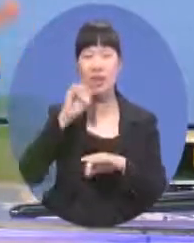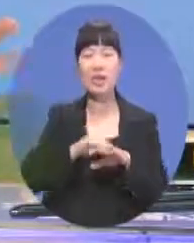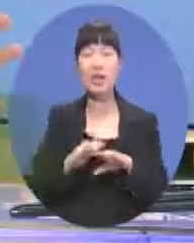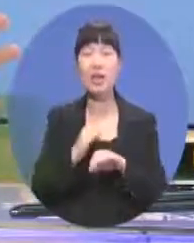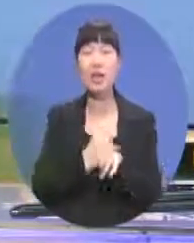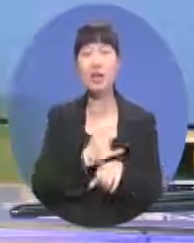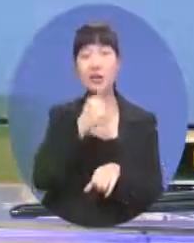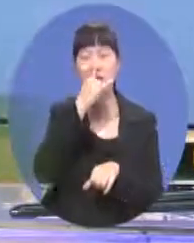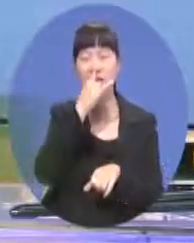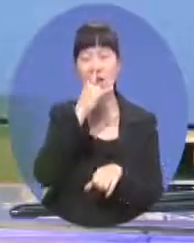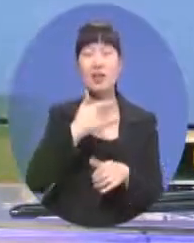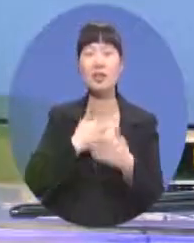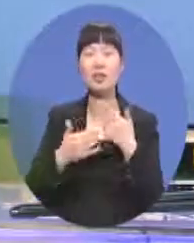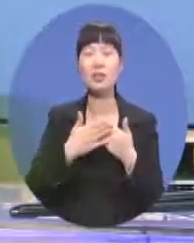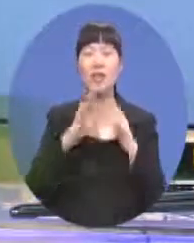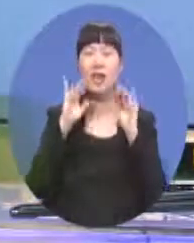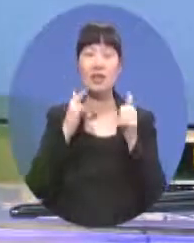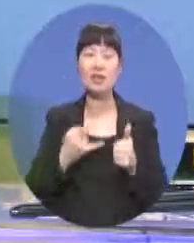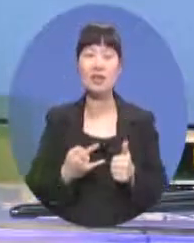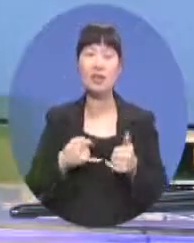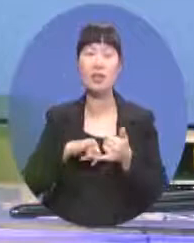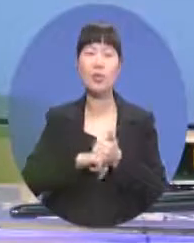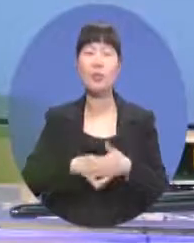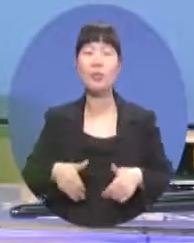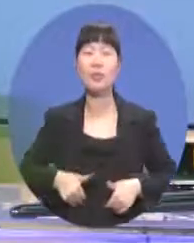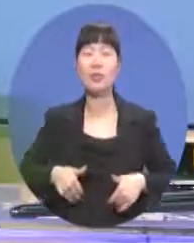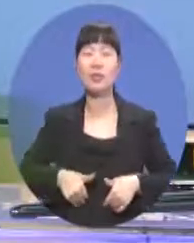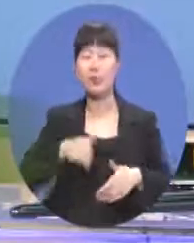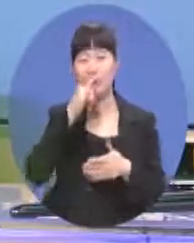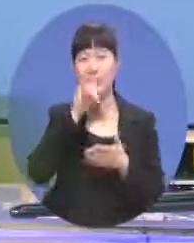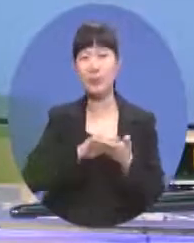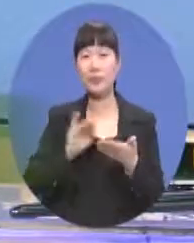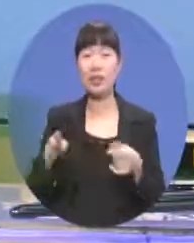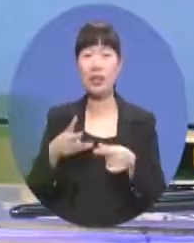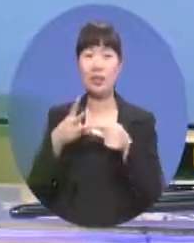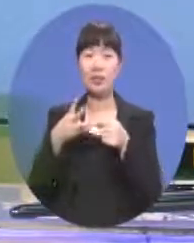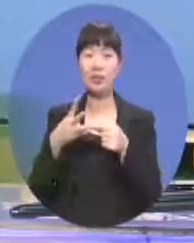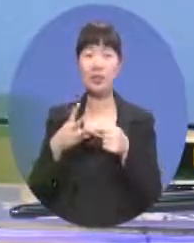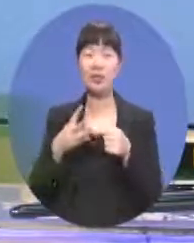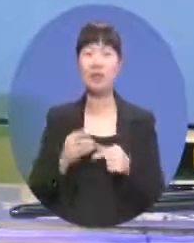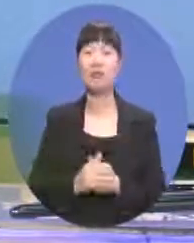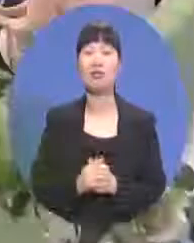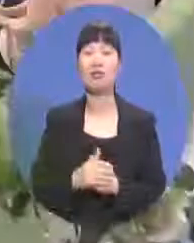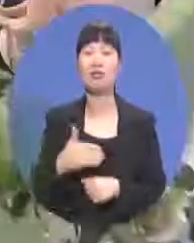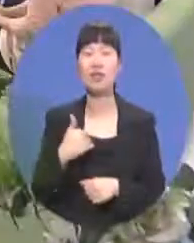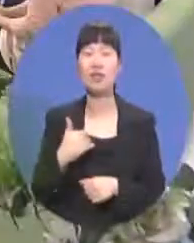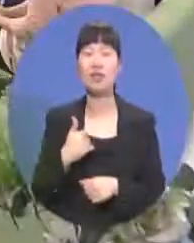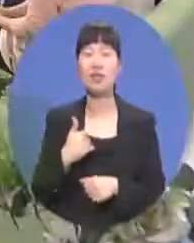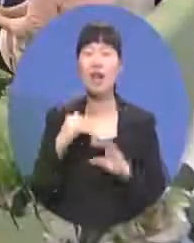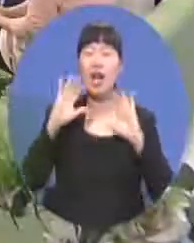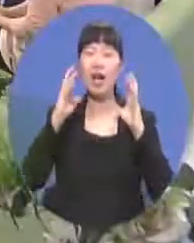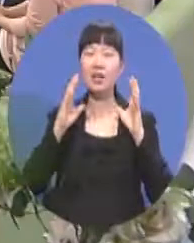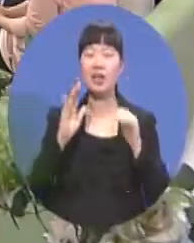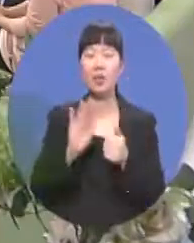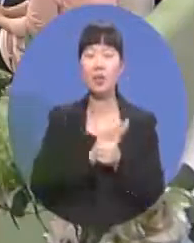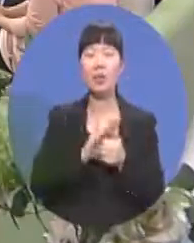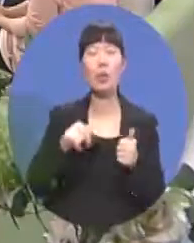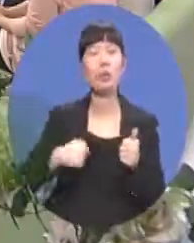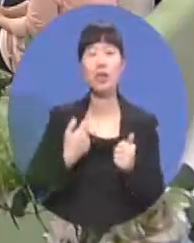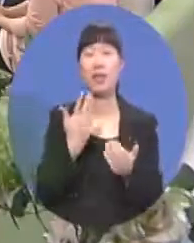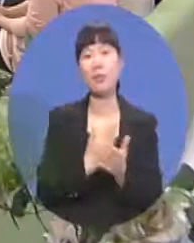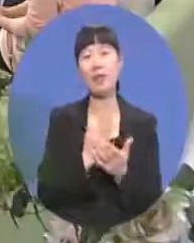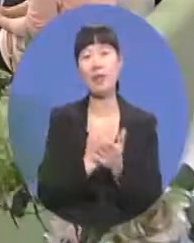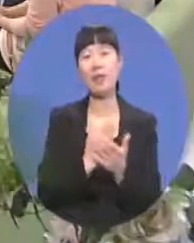거리가 있다라는 네. 경험이 아이한테는 반드시 필요한 거고요. 또 세 번째로는 어쨌건 아이가 위로를 혼자 하지